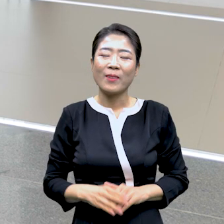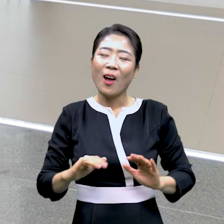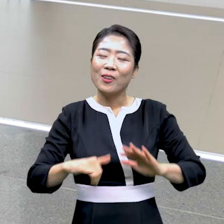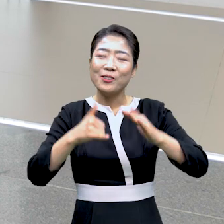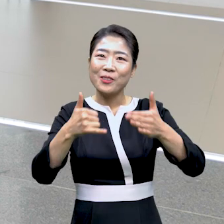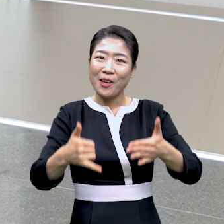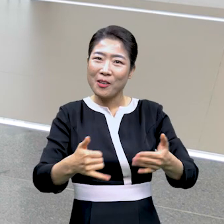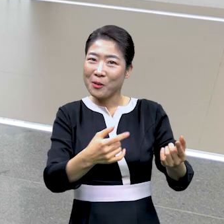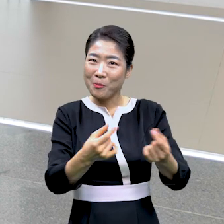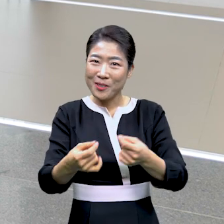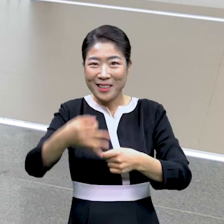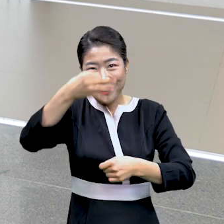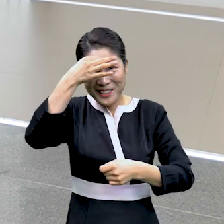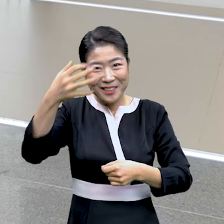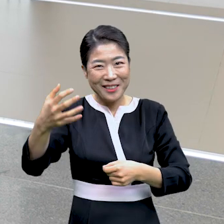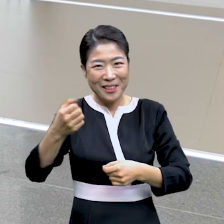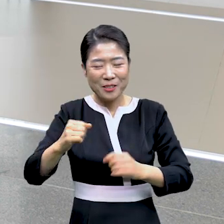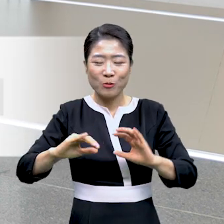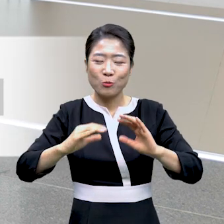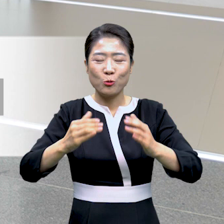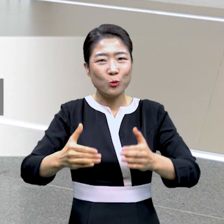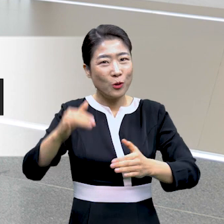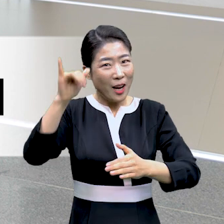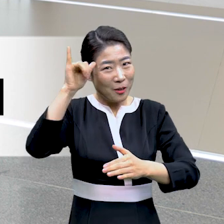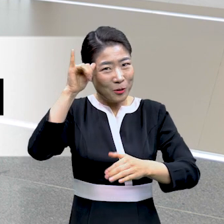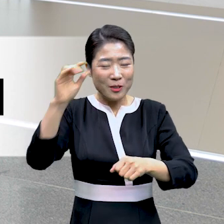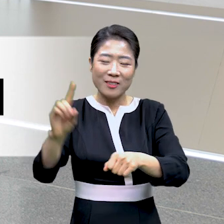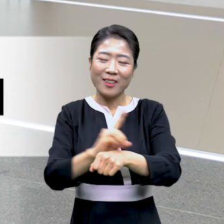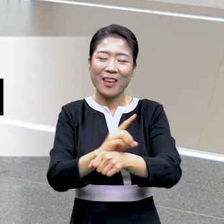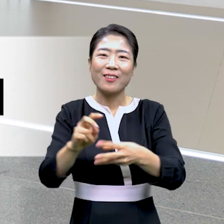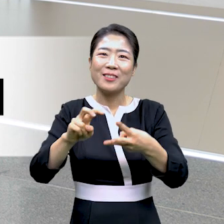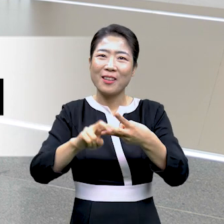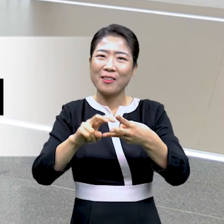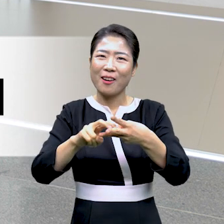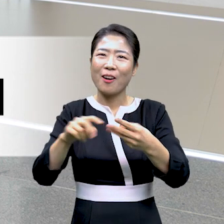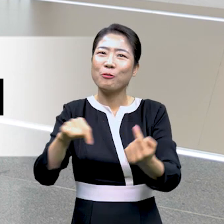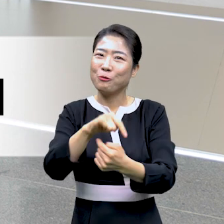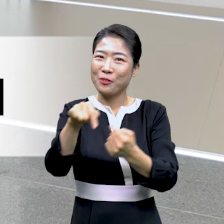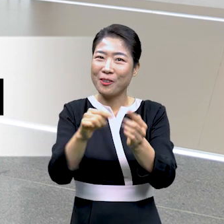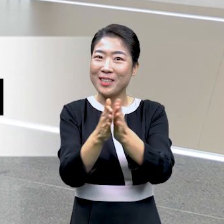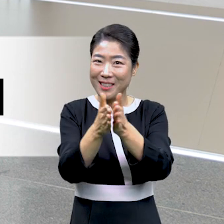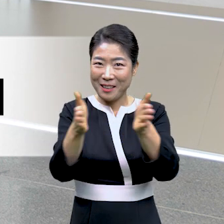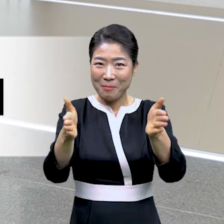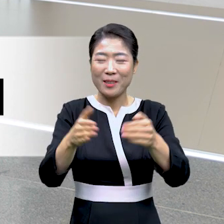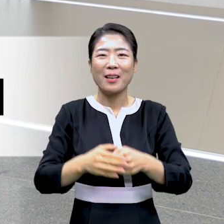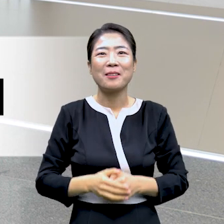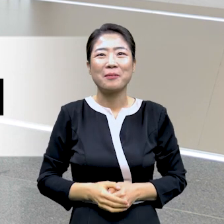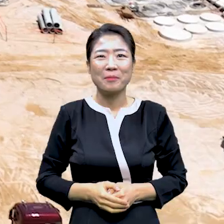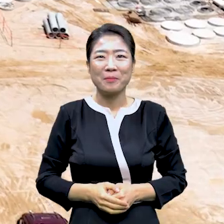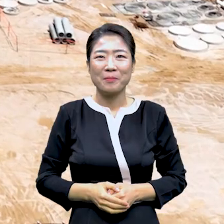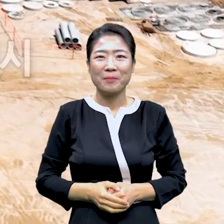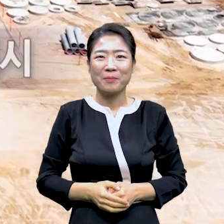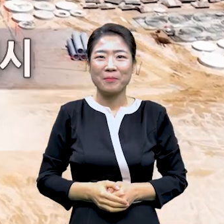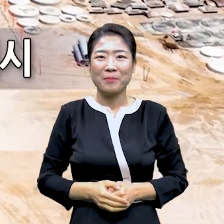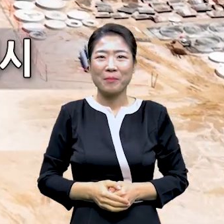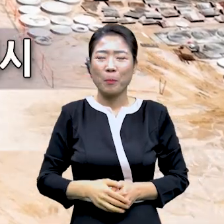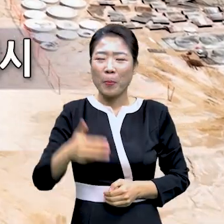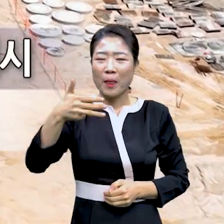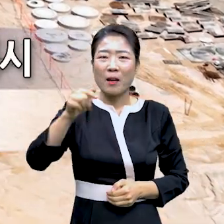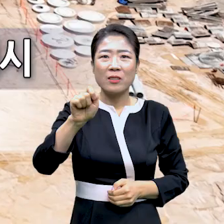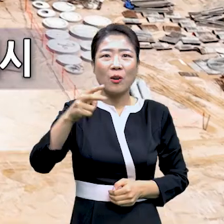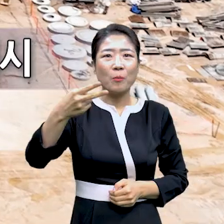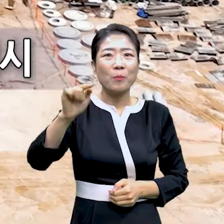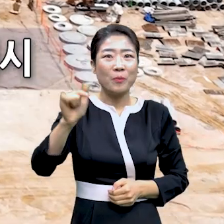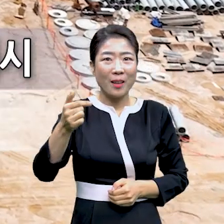세계적 수준의 성능을 갖춘 국가 인공지능 데이터 센터가 본격적으로 서비스를 시작합니다 첨단